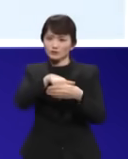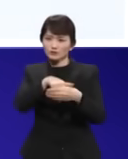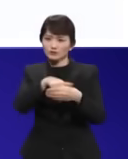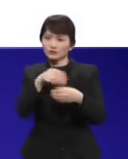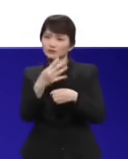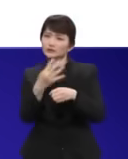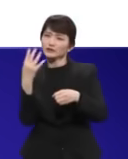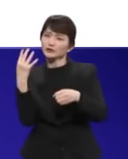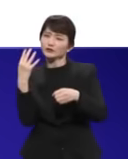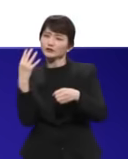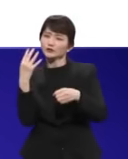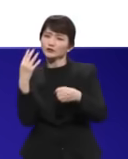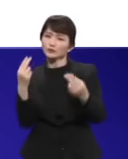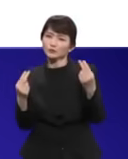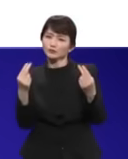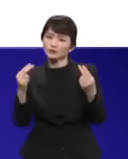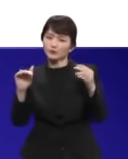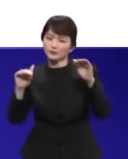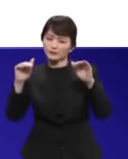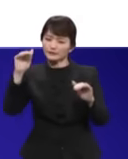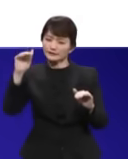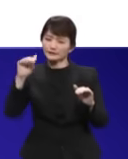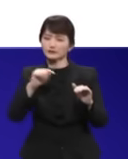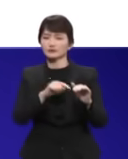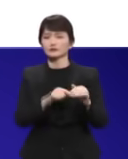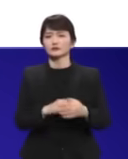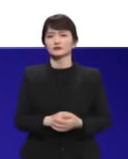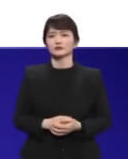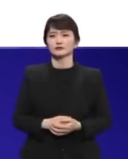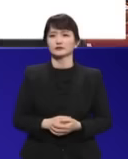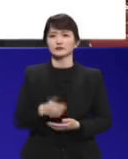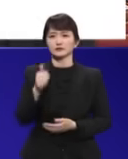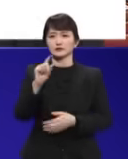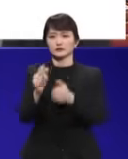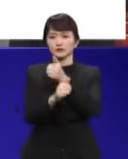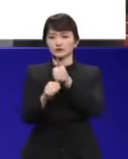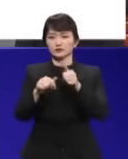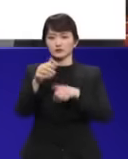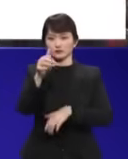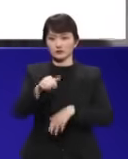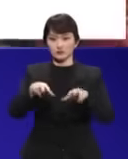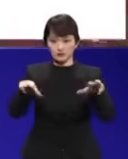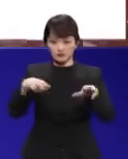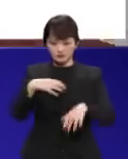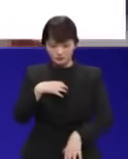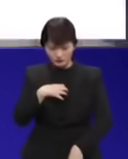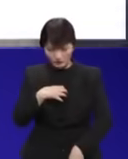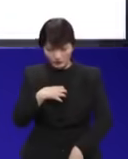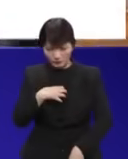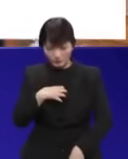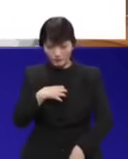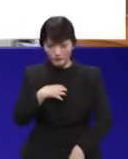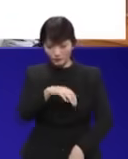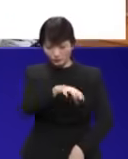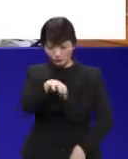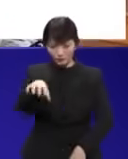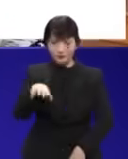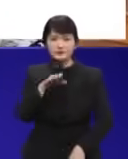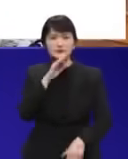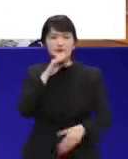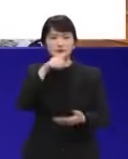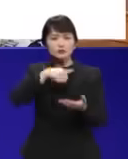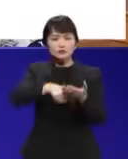4년 전 총선보다 낮다는 상황 때문이었습니다 한장은 지금처럼 위중한 접전 상황에서 본 투표율이